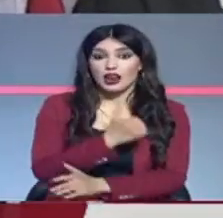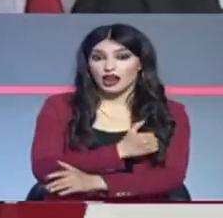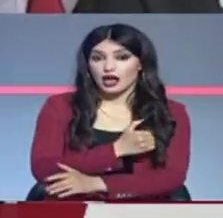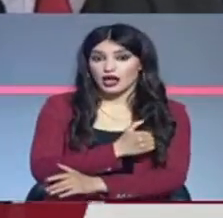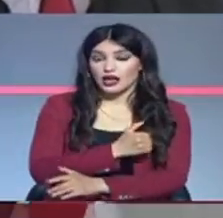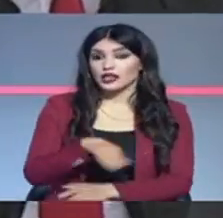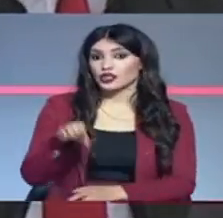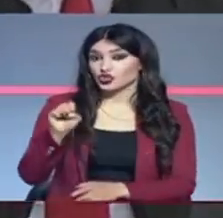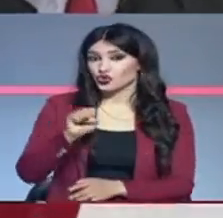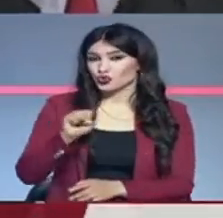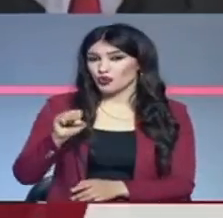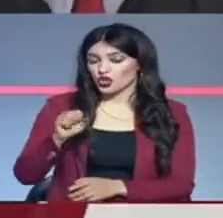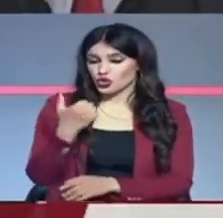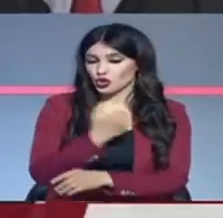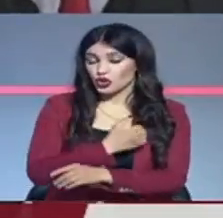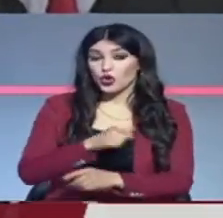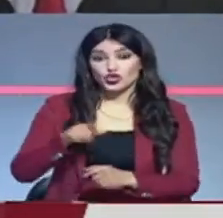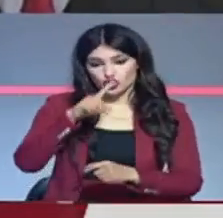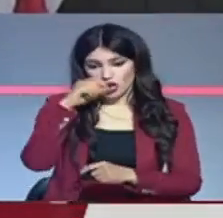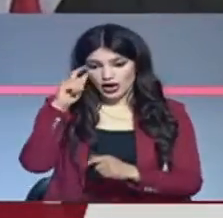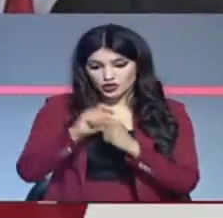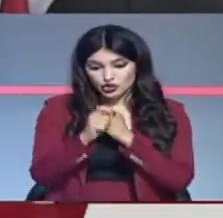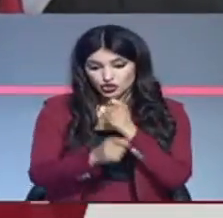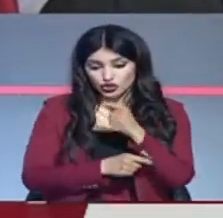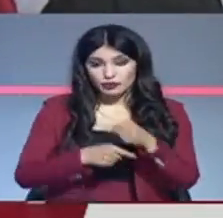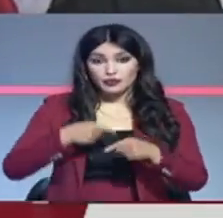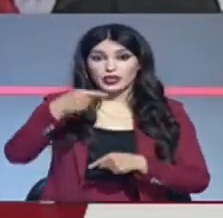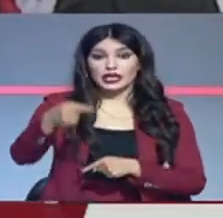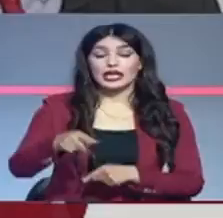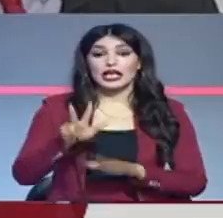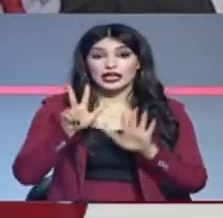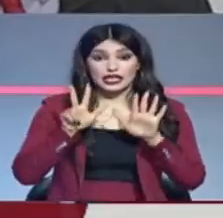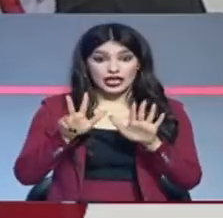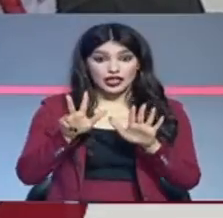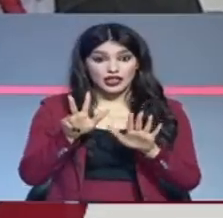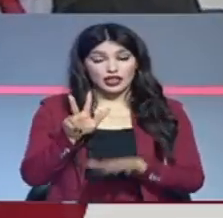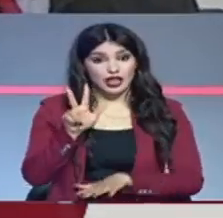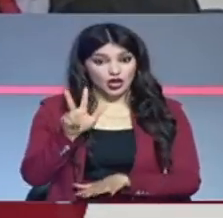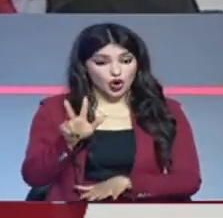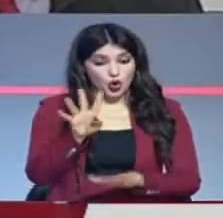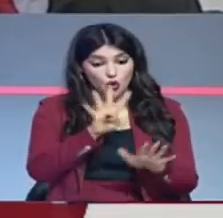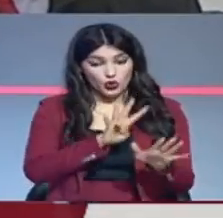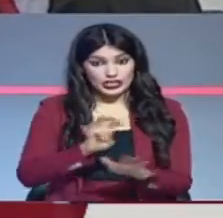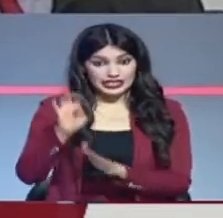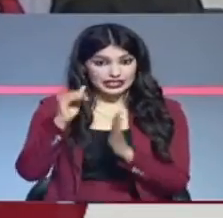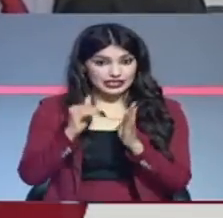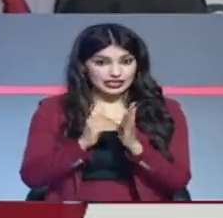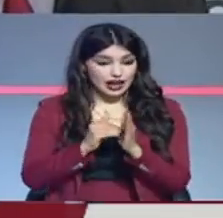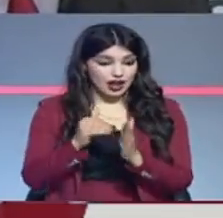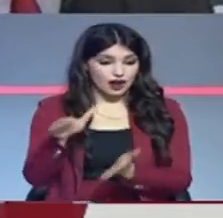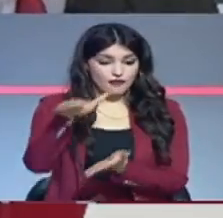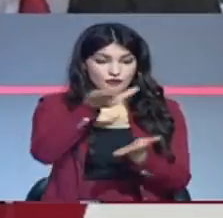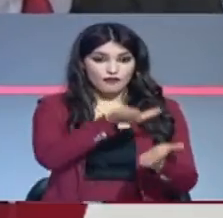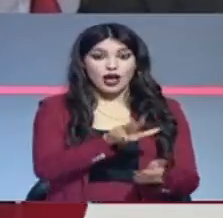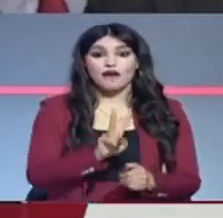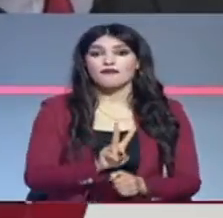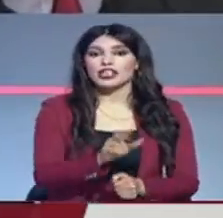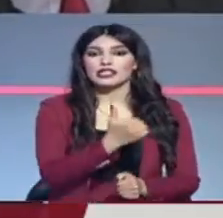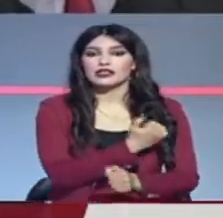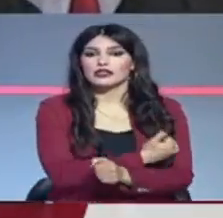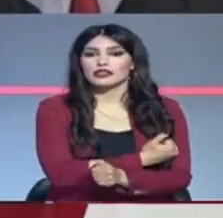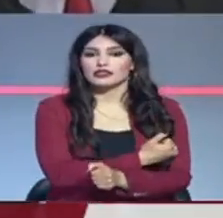وعن الاسبوع القادم المسيحيين ثلاثين الف وستمائه بعد